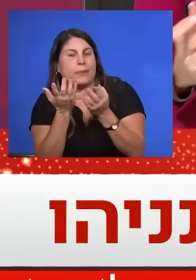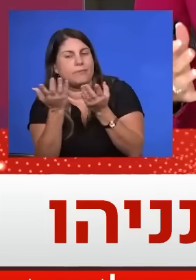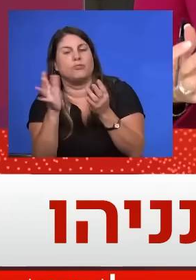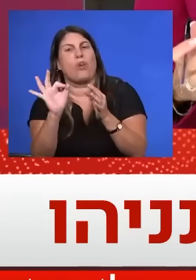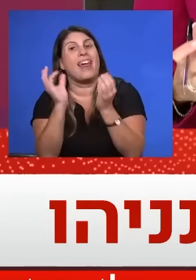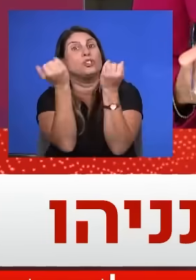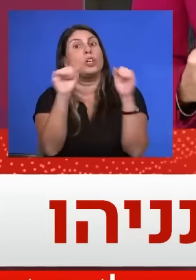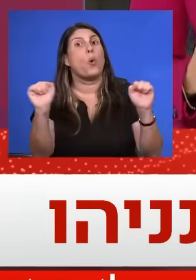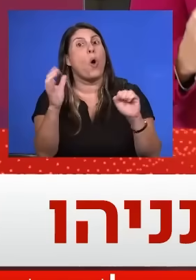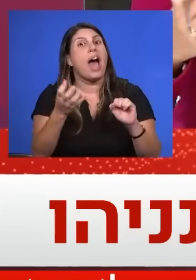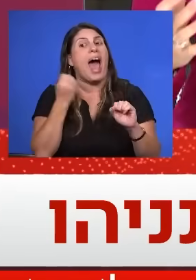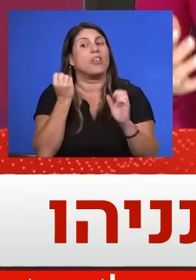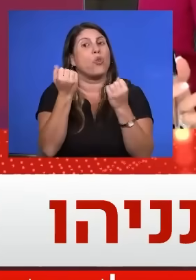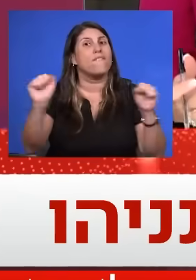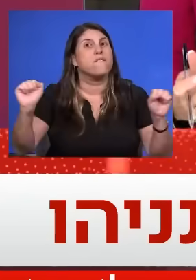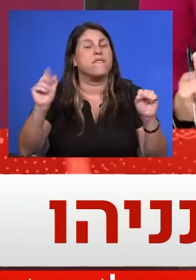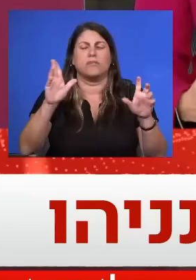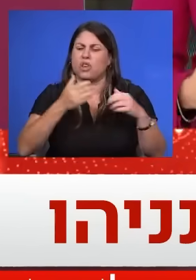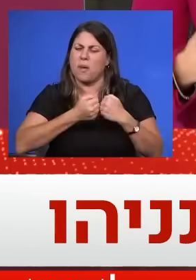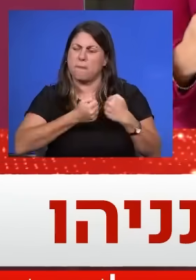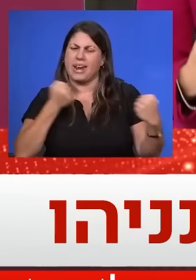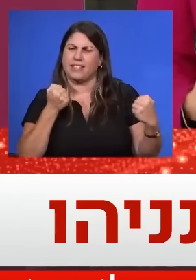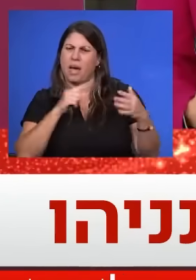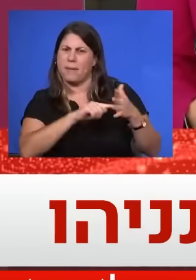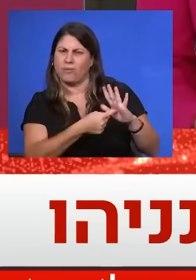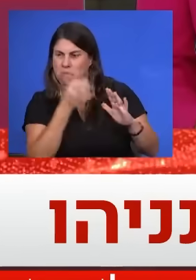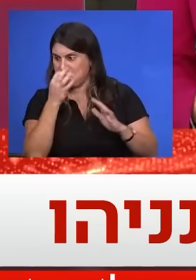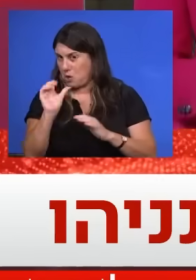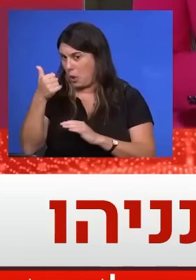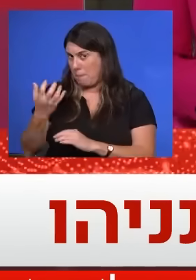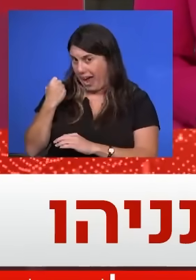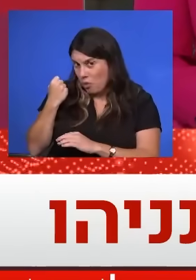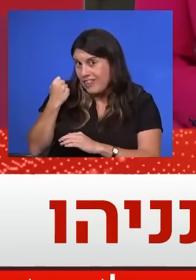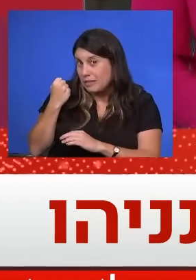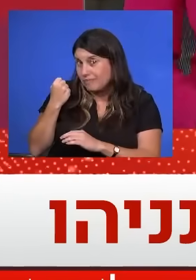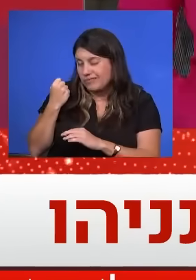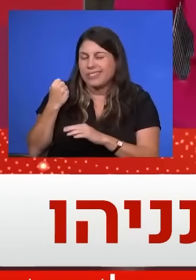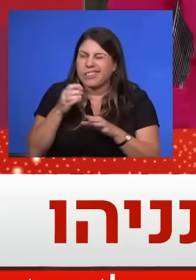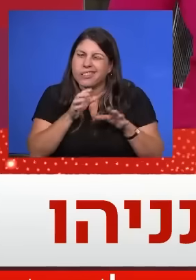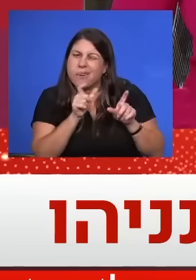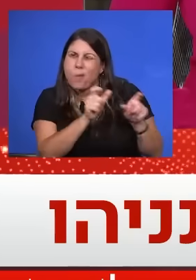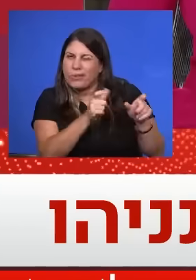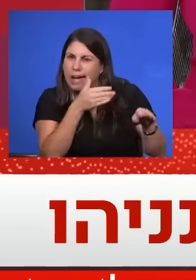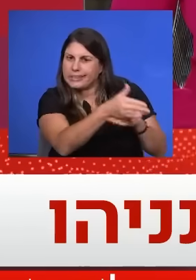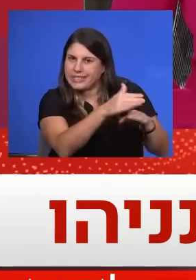איזשהו מתח בין המטרות, האם קודם חטופים, מה שבעצם מעכב כניסה קרקעית, או להפך, מה עמדתך